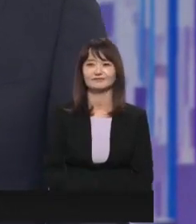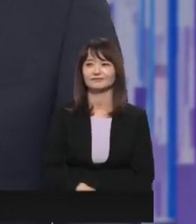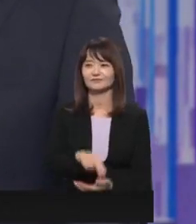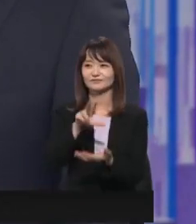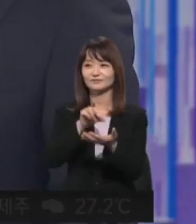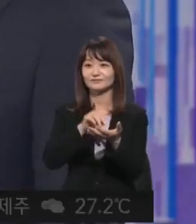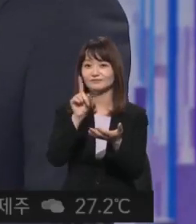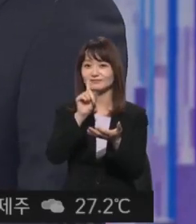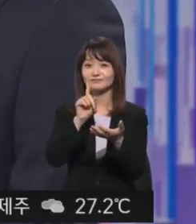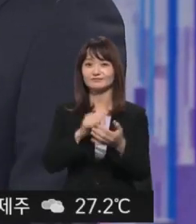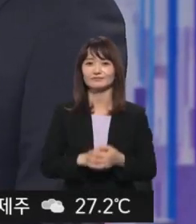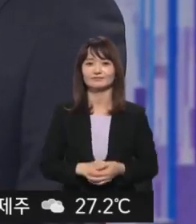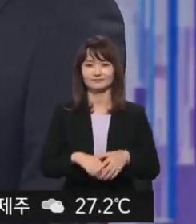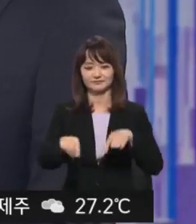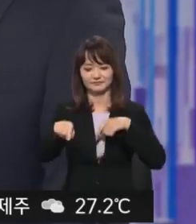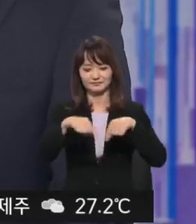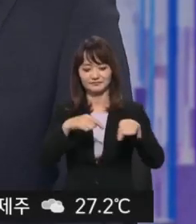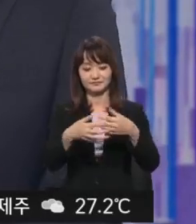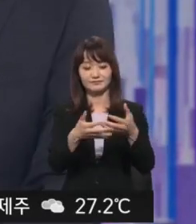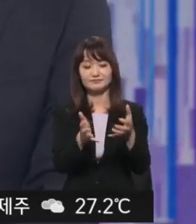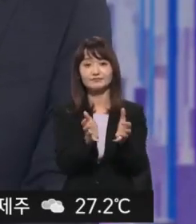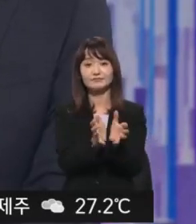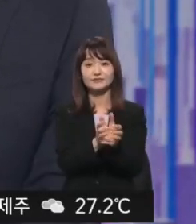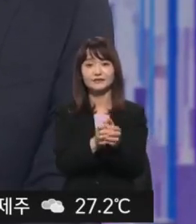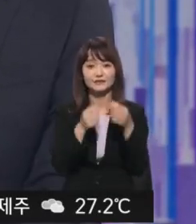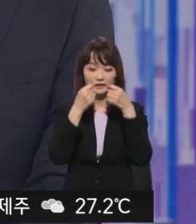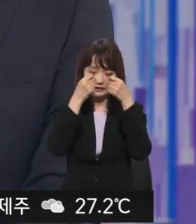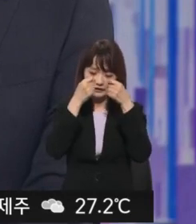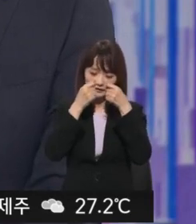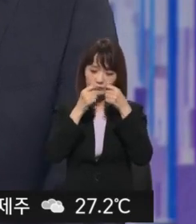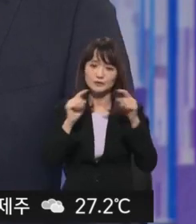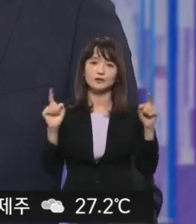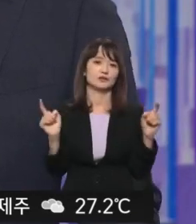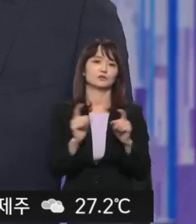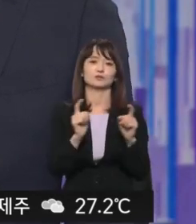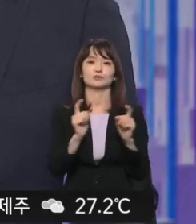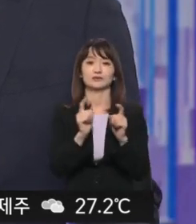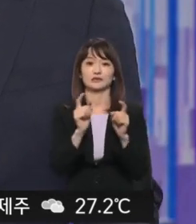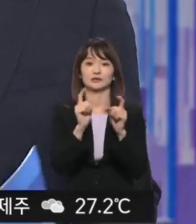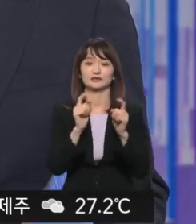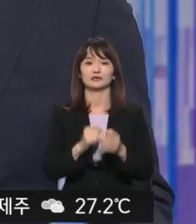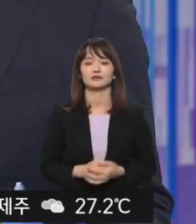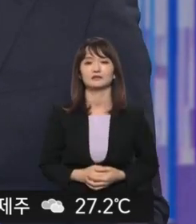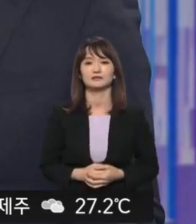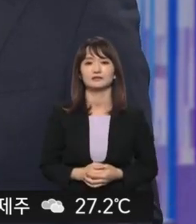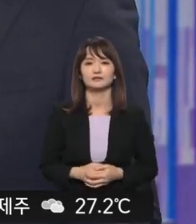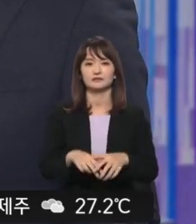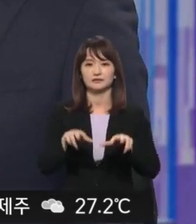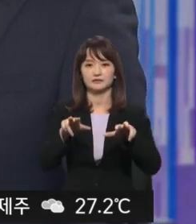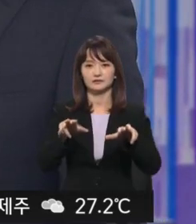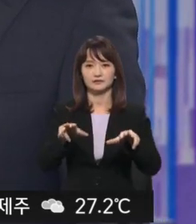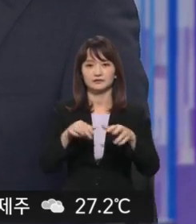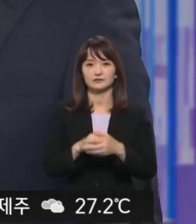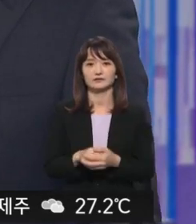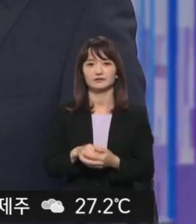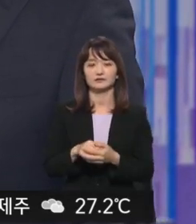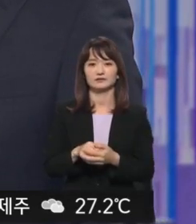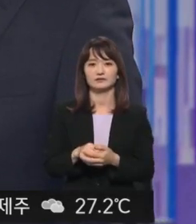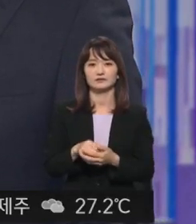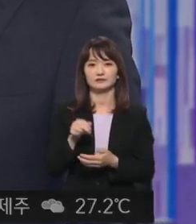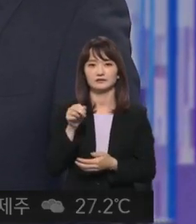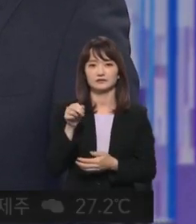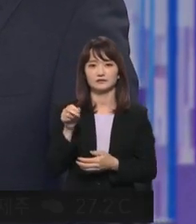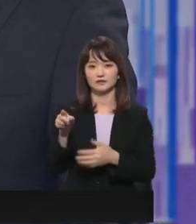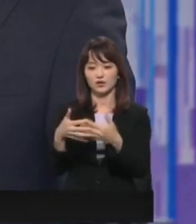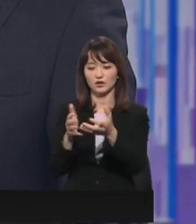죄인가요 네 그렇습니다 정치권에서 때아닌 눈물 논쟁이 일어나고 있다 아무렇게 볼 수 있는건데요 자 지금 정치권에서 대여 공격수